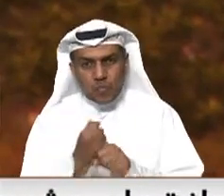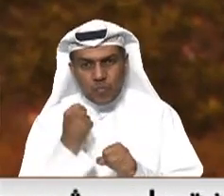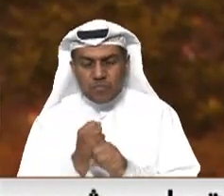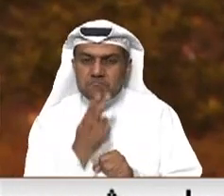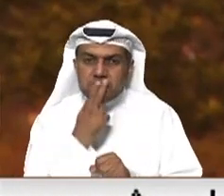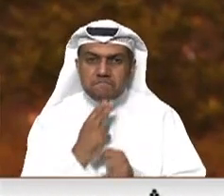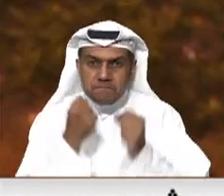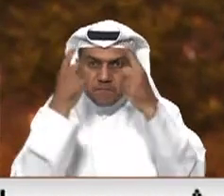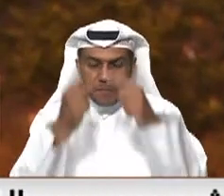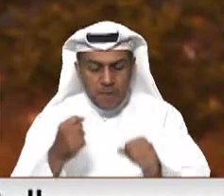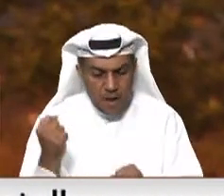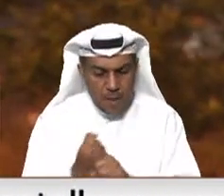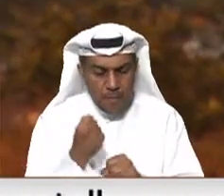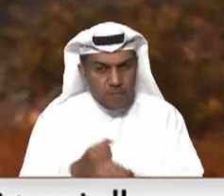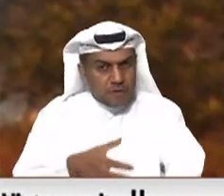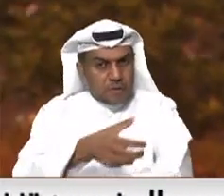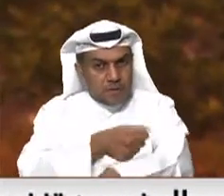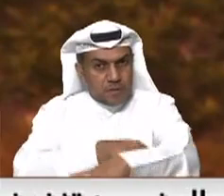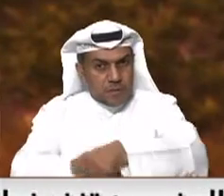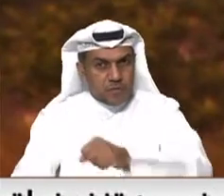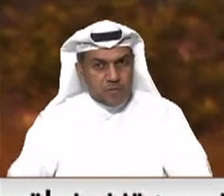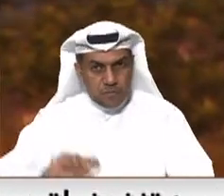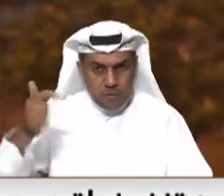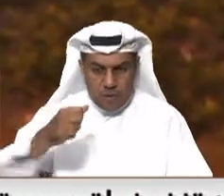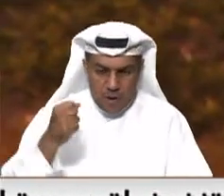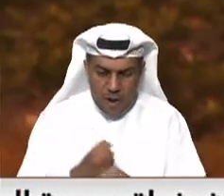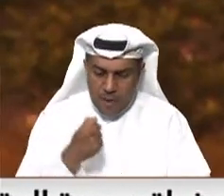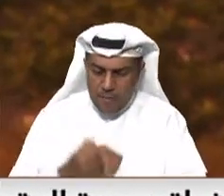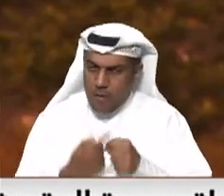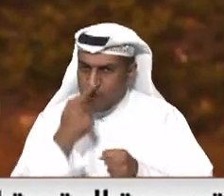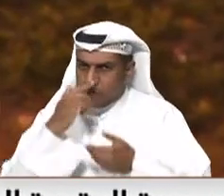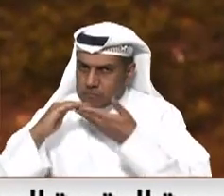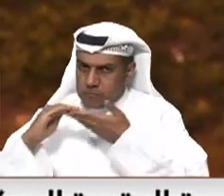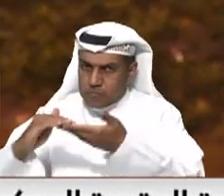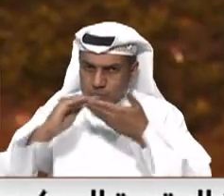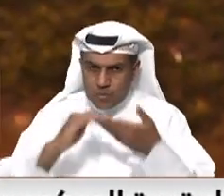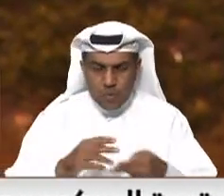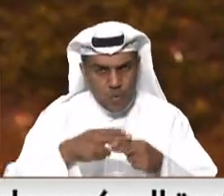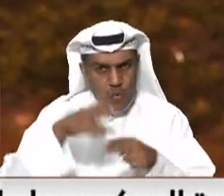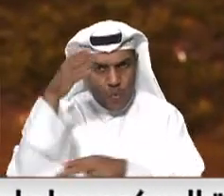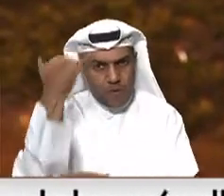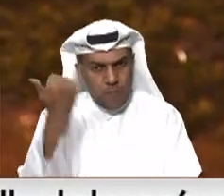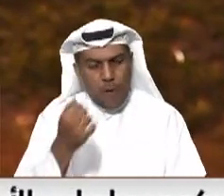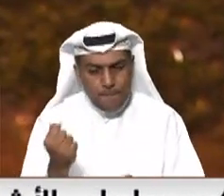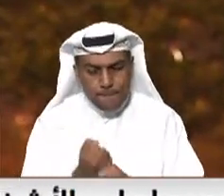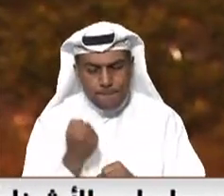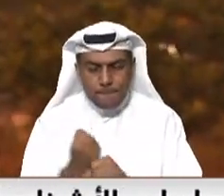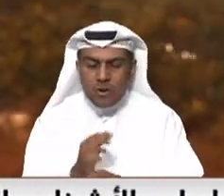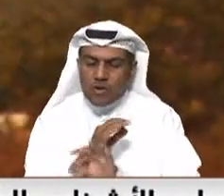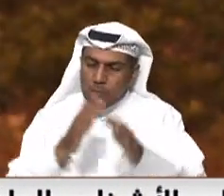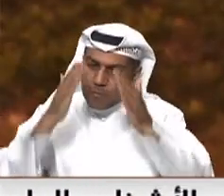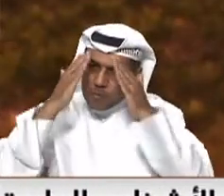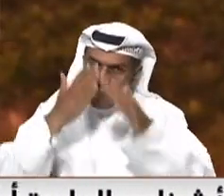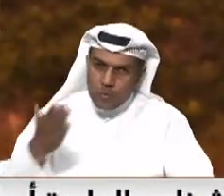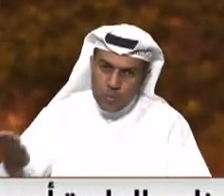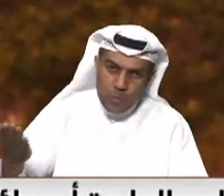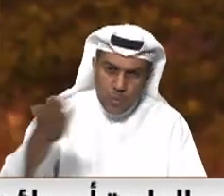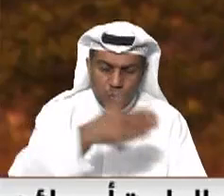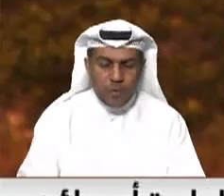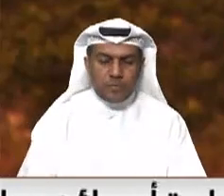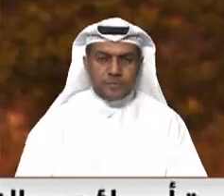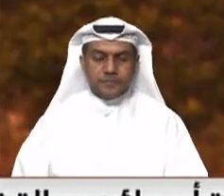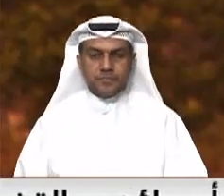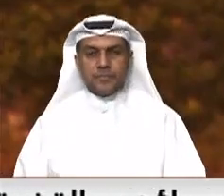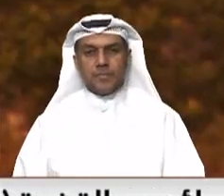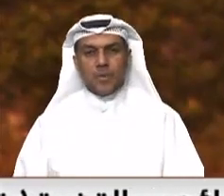بقصارى جهدهم وبأسرع وقت وعلى أكمل وجه إن شاء الله، ما قصروا وشاكرين لجهودهم جميعا. طبعا كلمتك الأخيرة